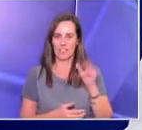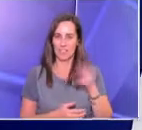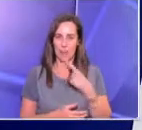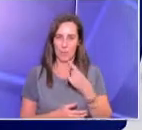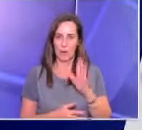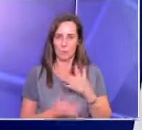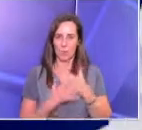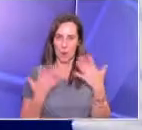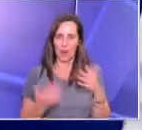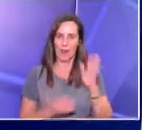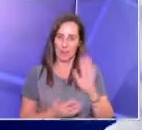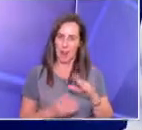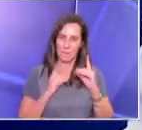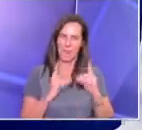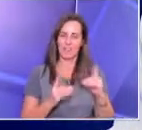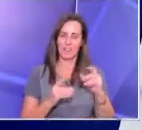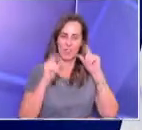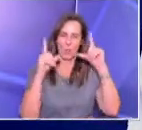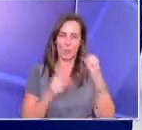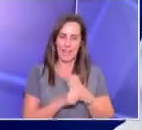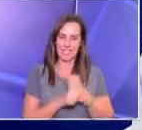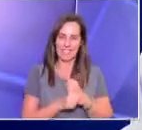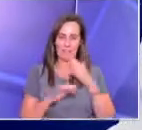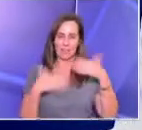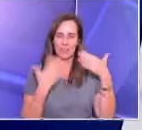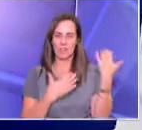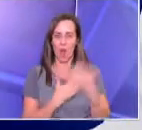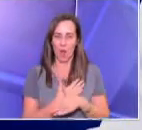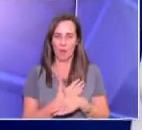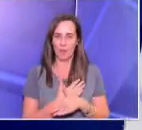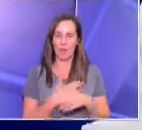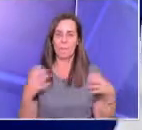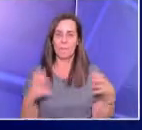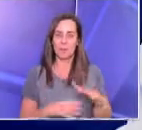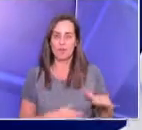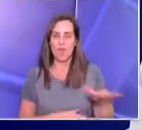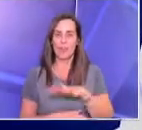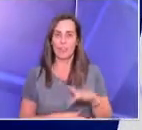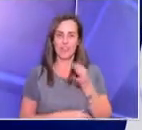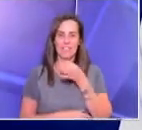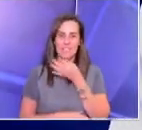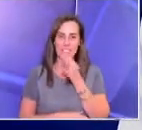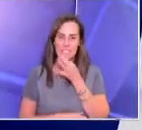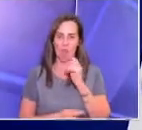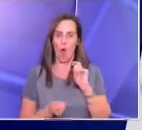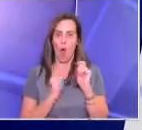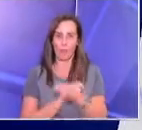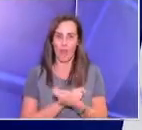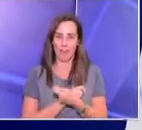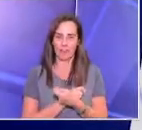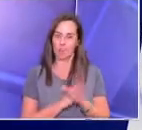אמירה מאוד ברורה, גם בדרך שהתאורות עשתה בעשור האחרון, מתנועת שטח של צעירים, היא הופכת